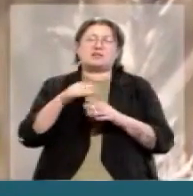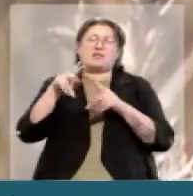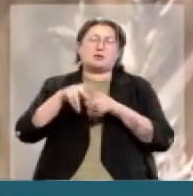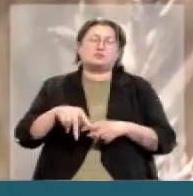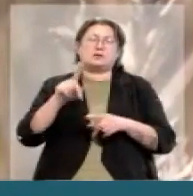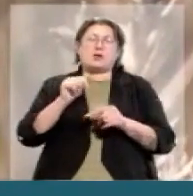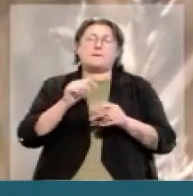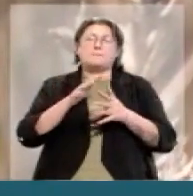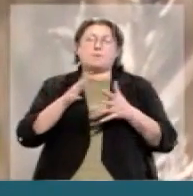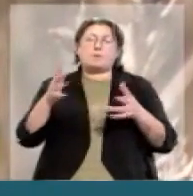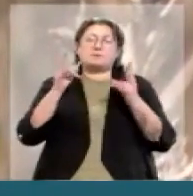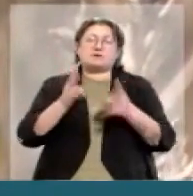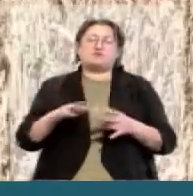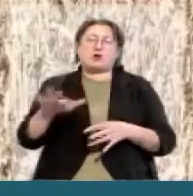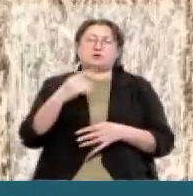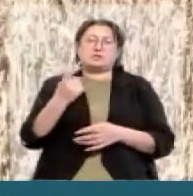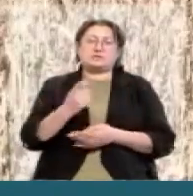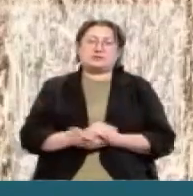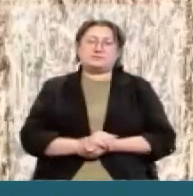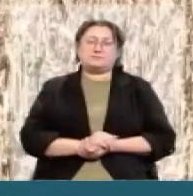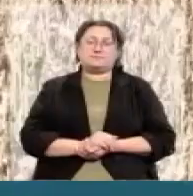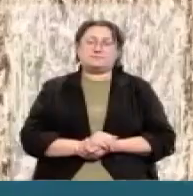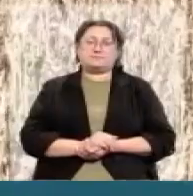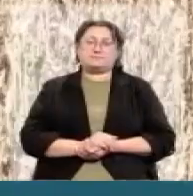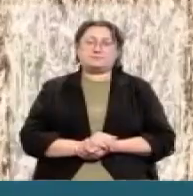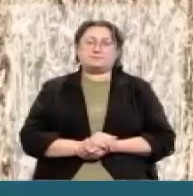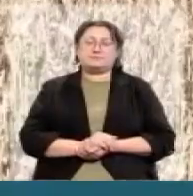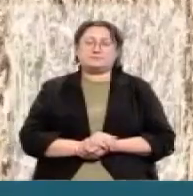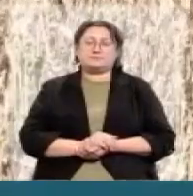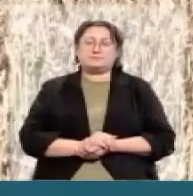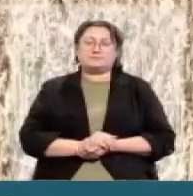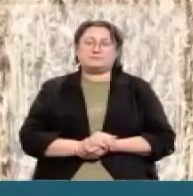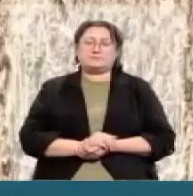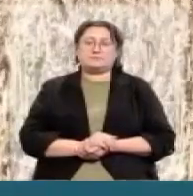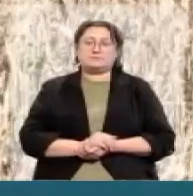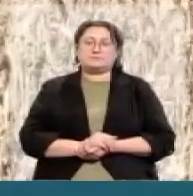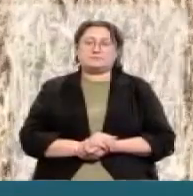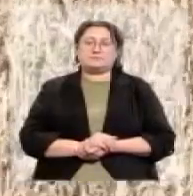нагрузка на наиболее пострадавшие хозяйства. Дмитрий Волшута, Алжас Синжигитов, телеканал Костанай.